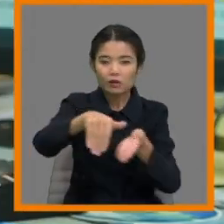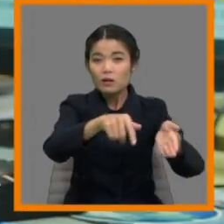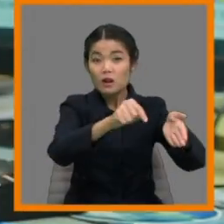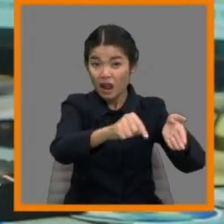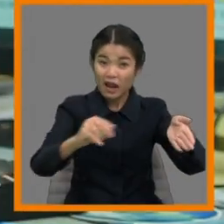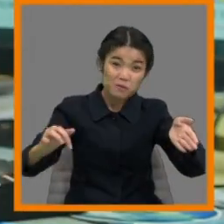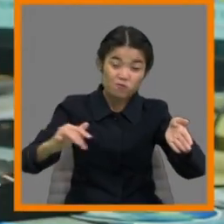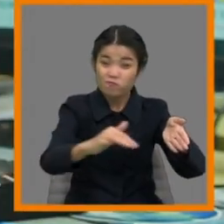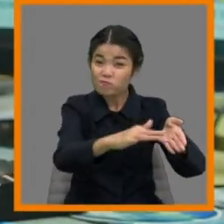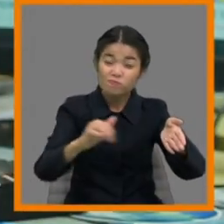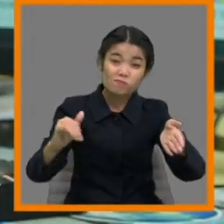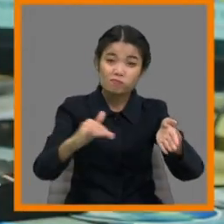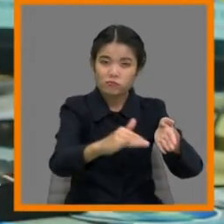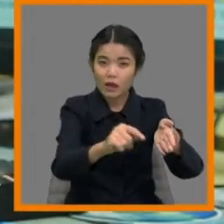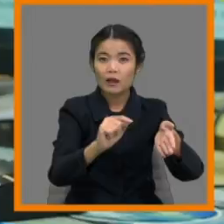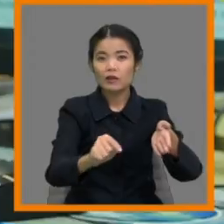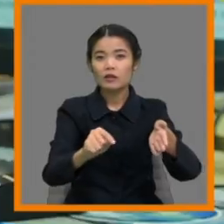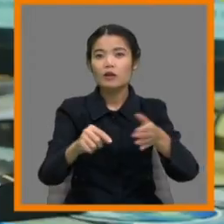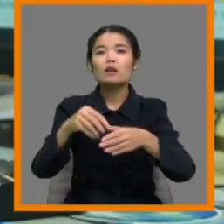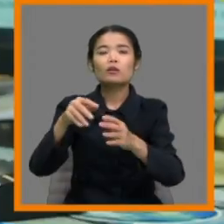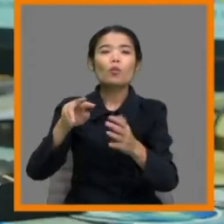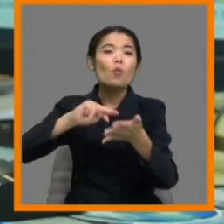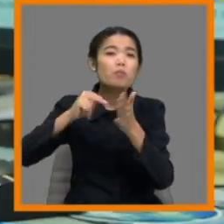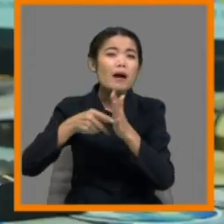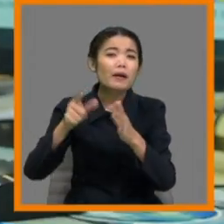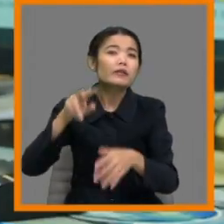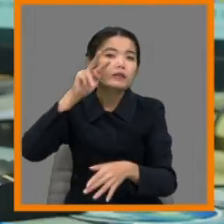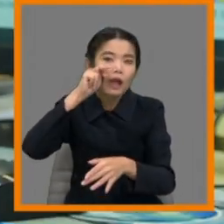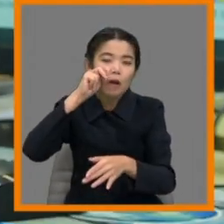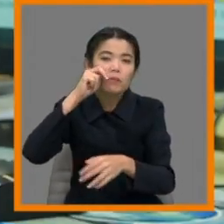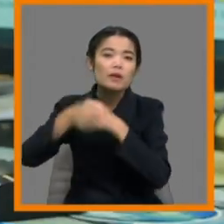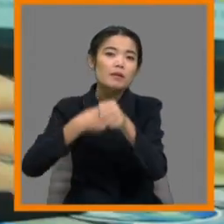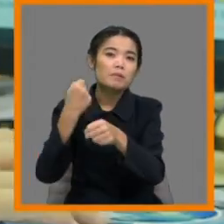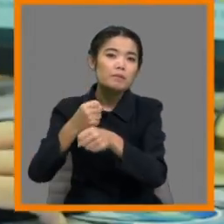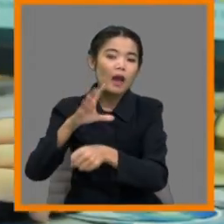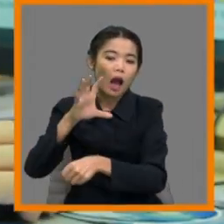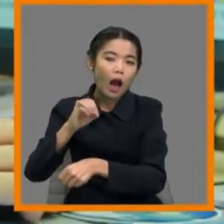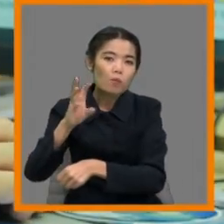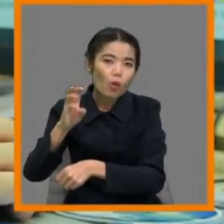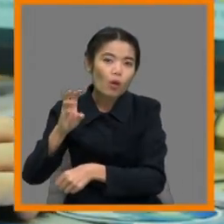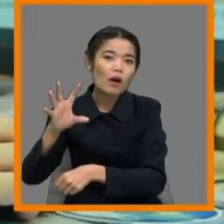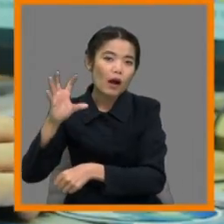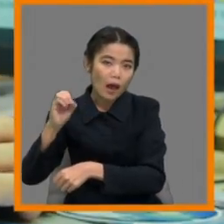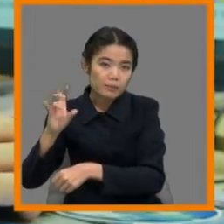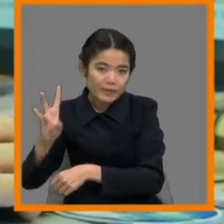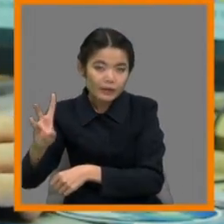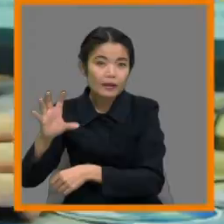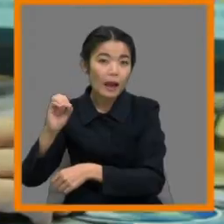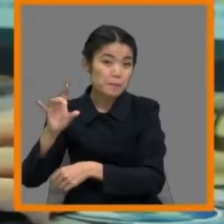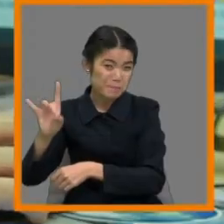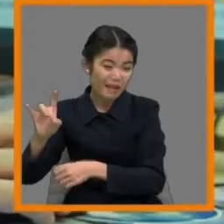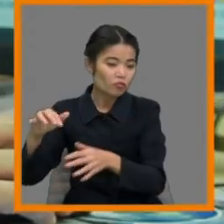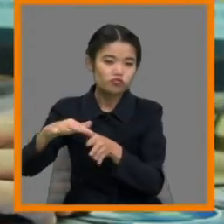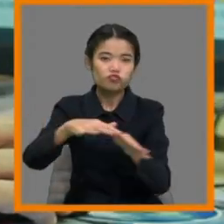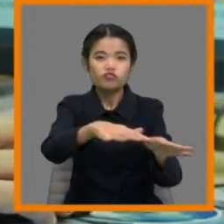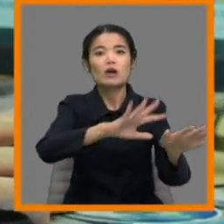น้ำที่จะต้องมาใช้ในปี56 57 58เนี่ยถูกละลายไปด้วยไงถูกระบายไปเราก็คิดแล้วประมาณ 5,000 ล้านเท่